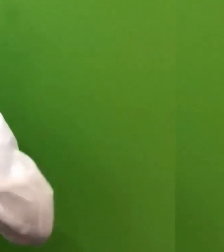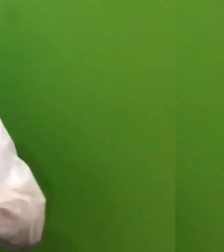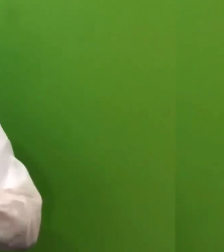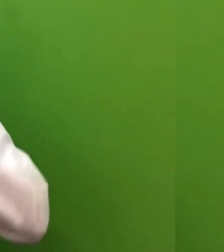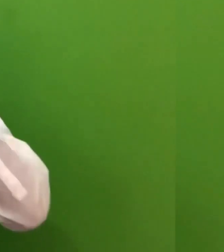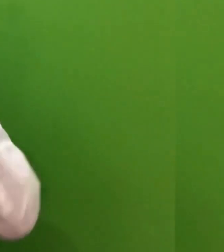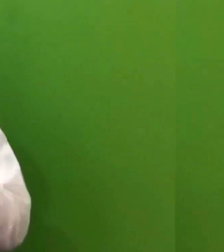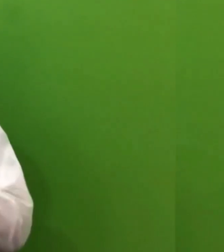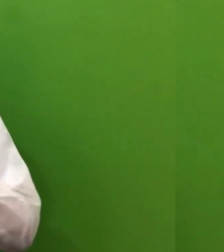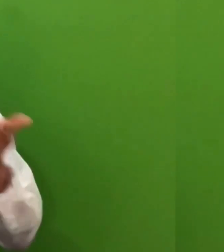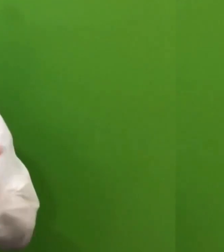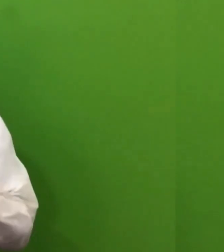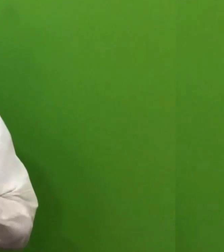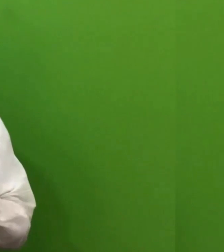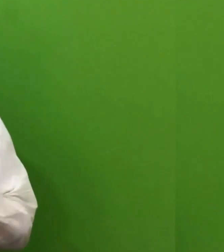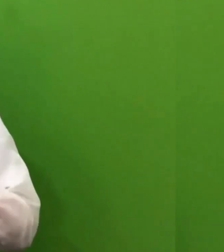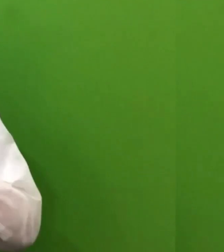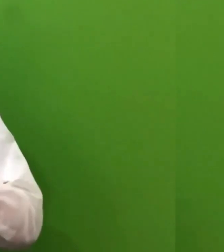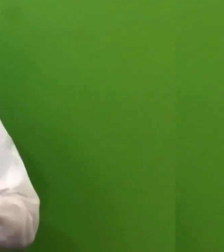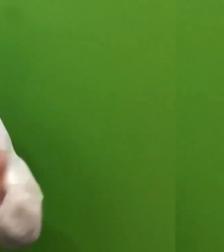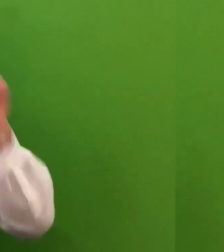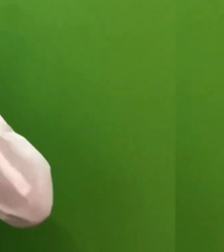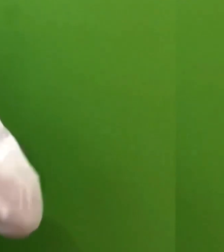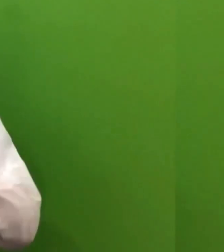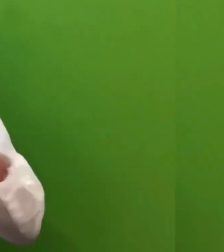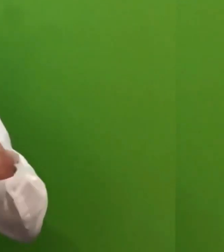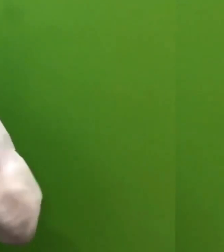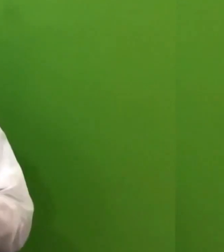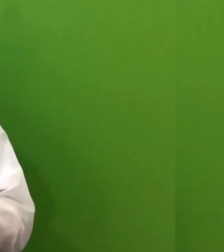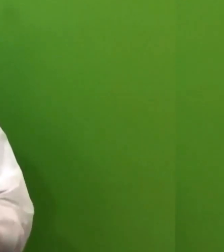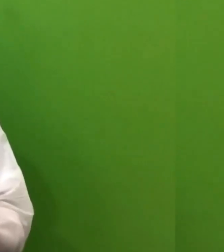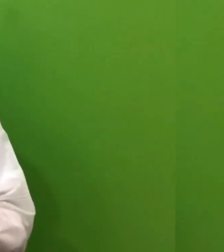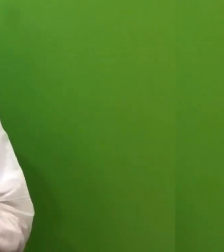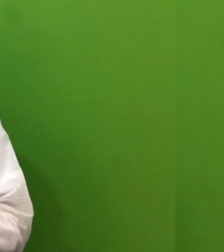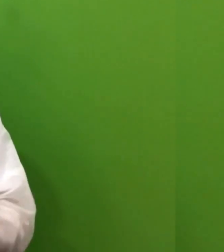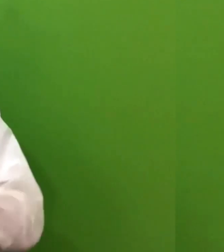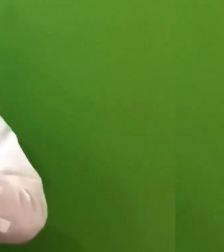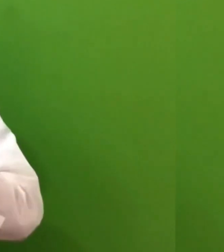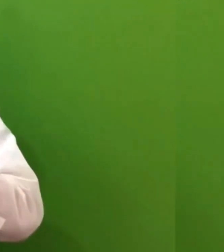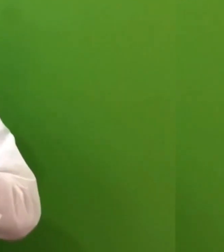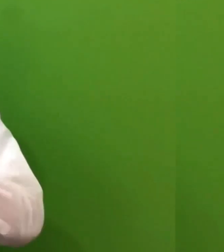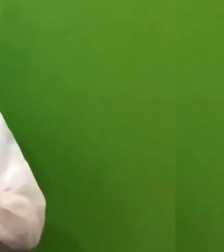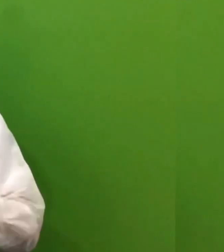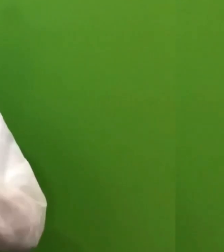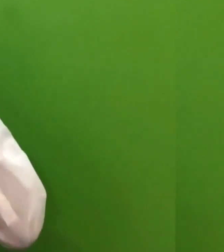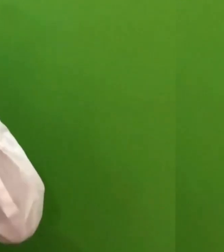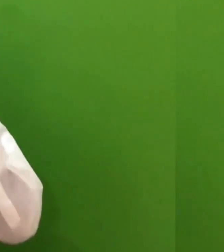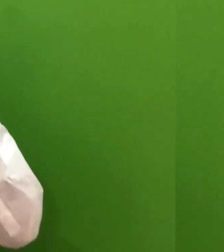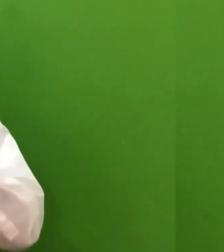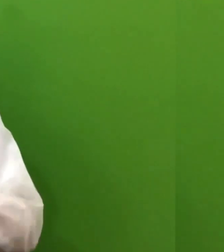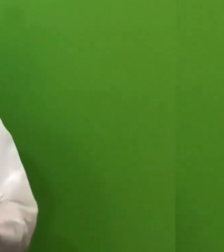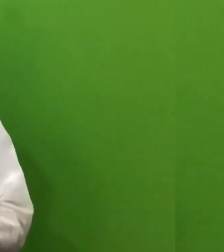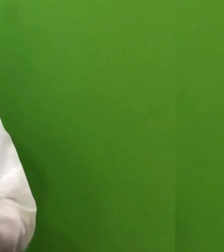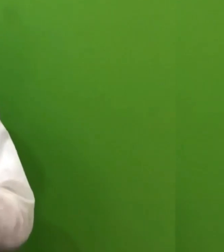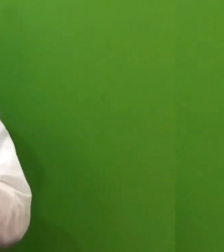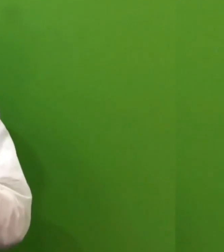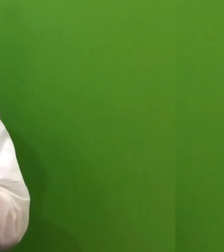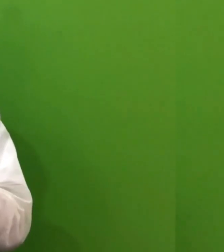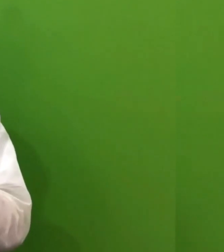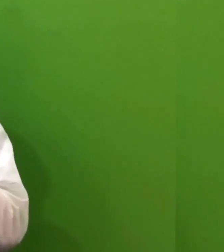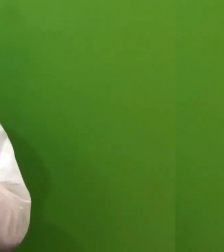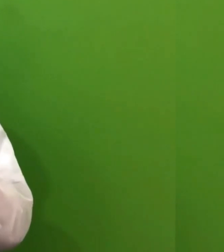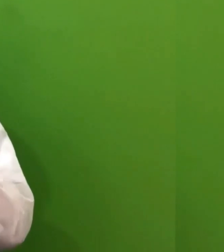역사로 모든 사역과 삶을 인도하여 주심에 진심으로 감사를 드립니다.